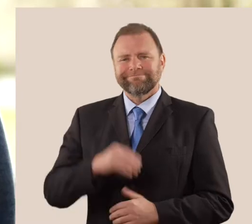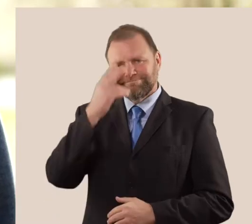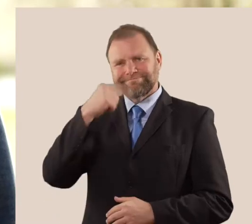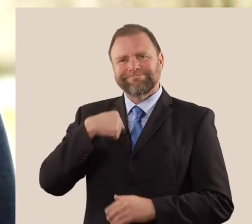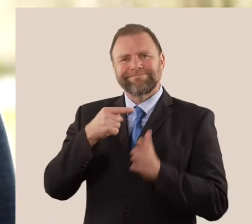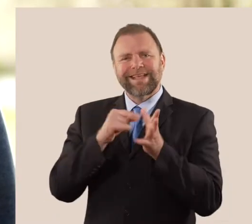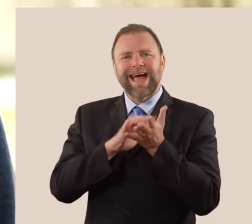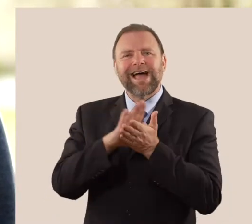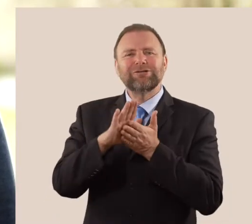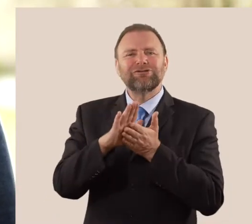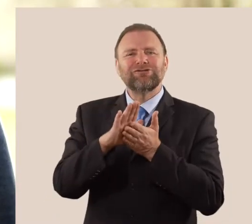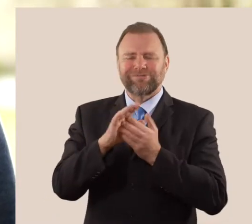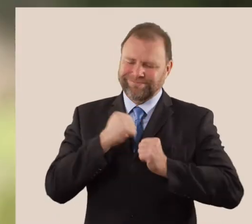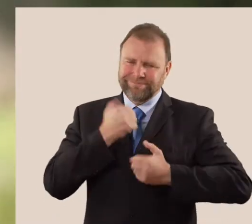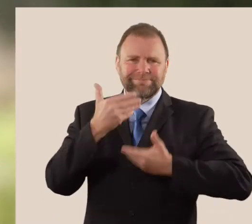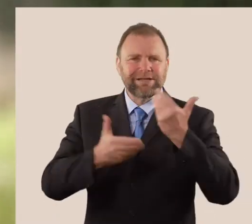Fe yw Ash, a hwn yw fy stori.